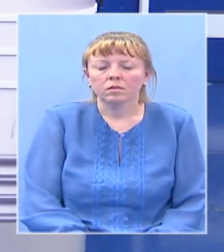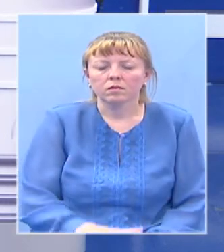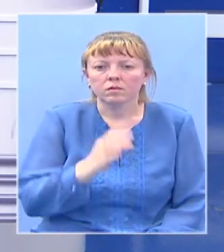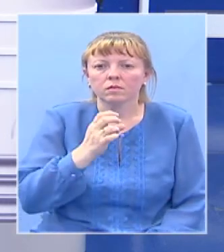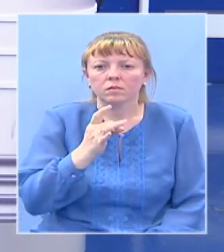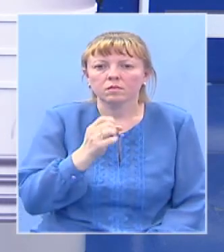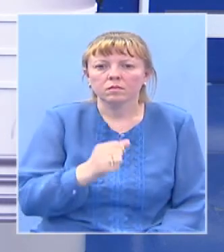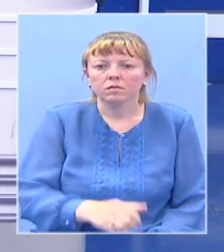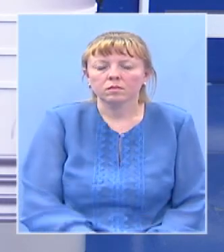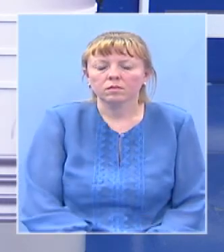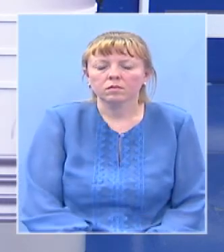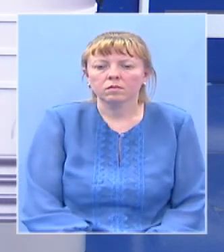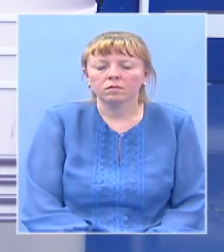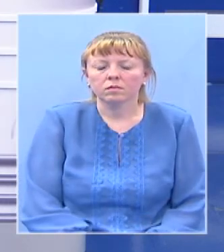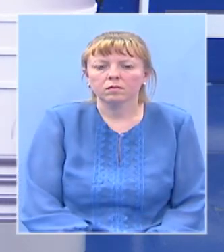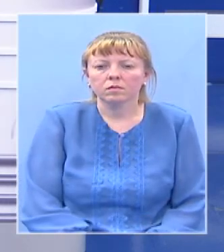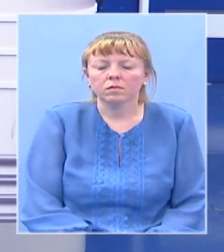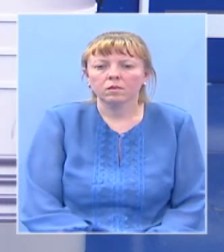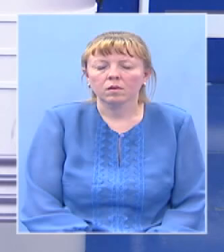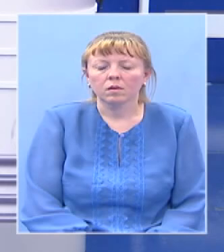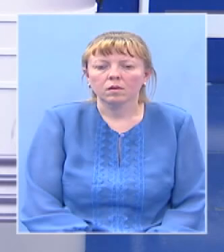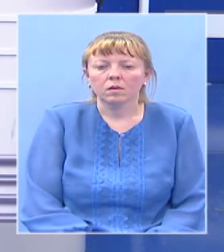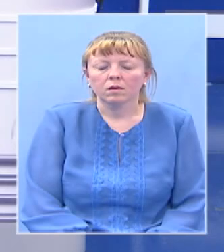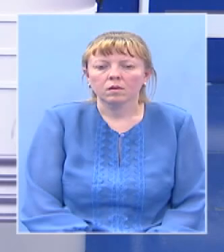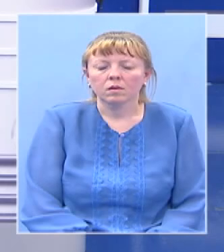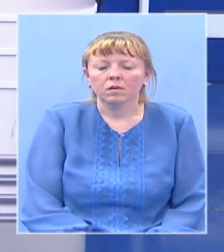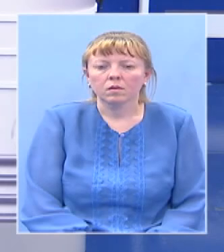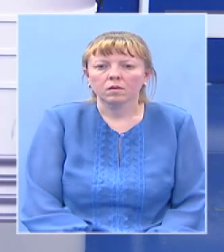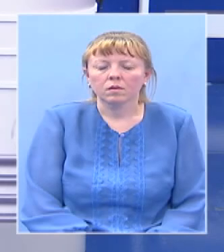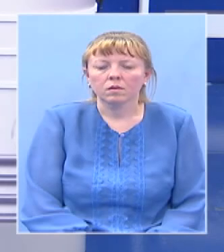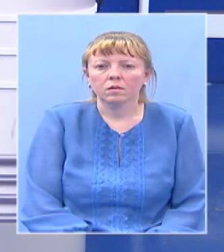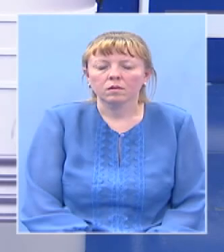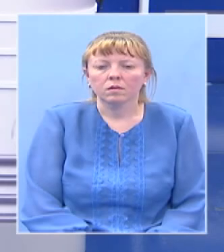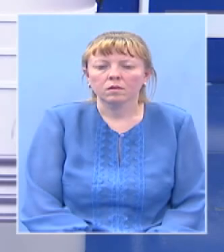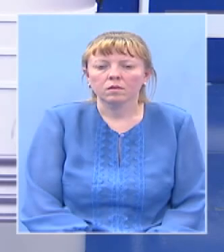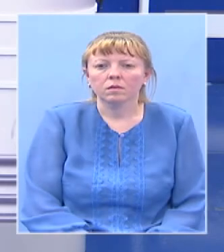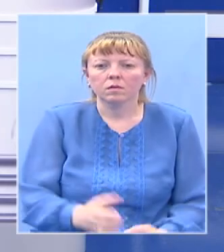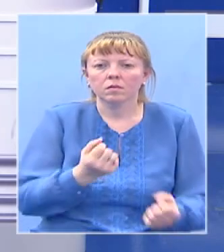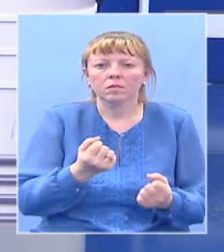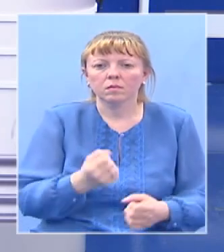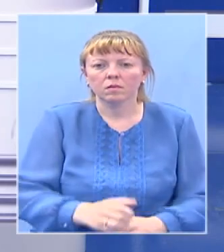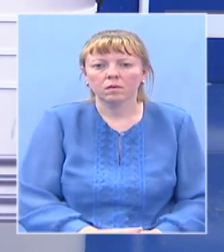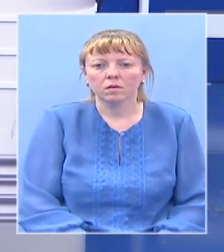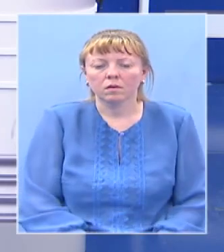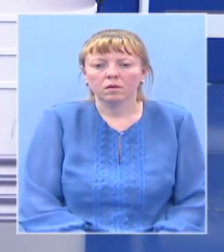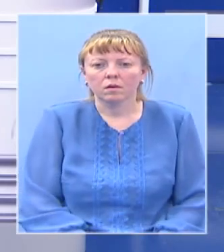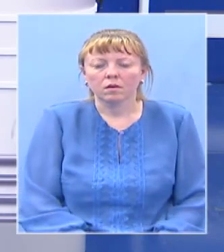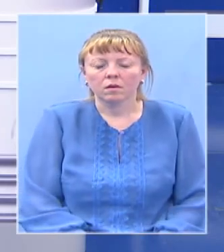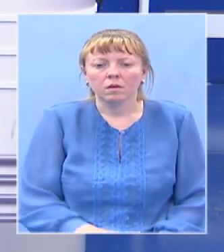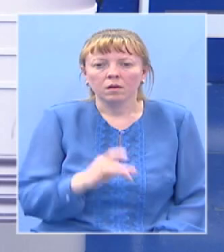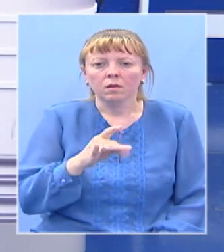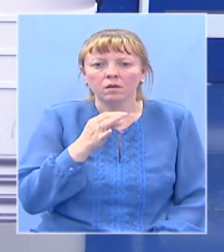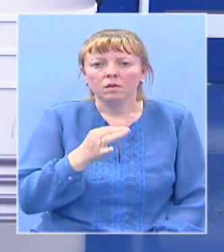сре транспорта производится с с помощью ээ автомобильного транспорта проверка хозяй